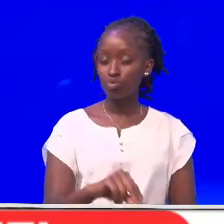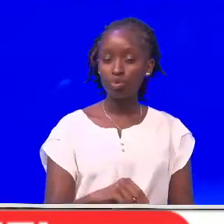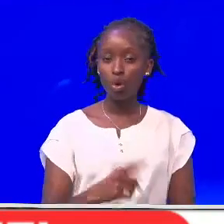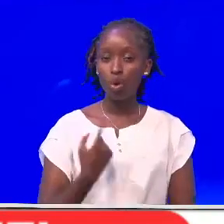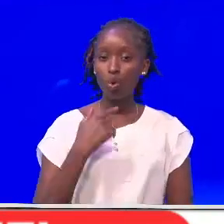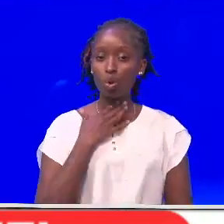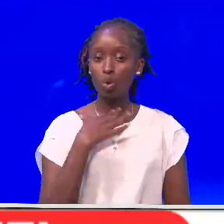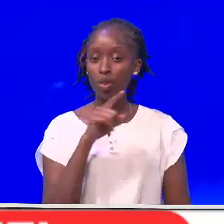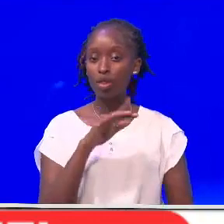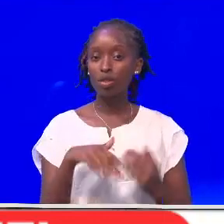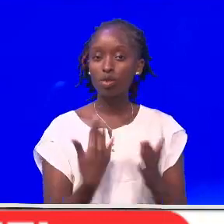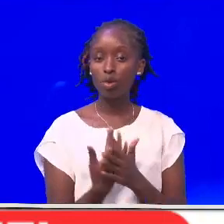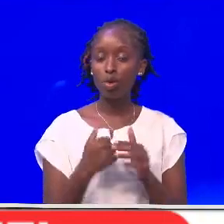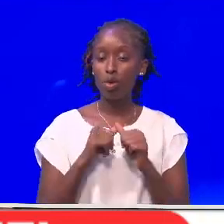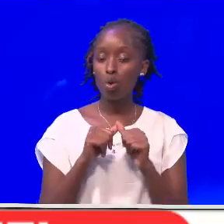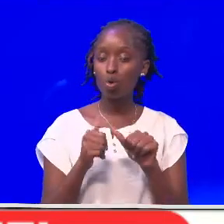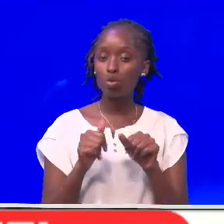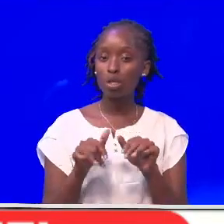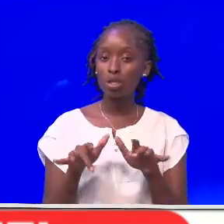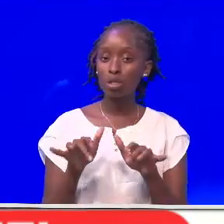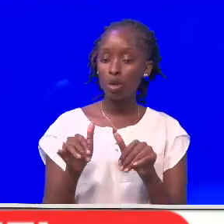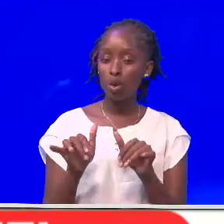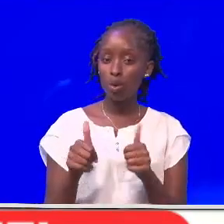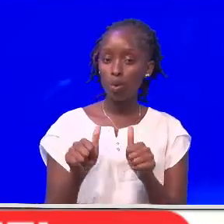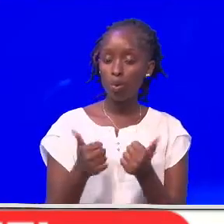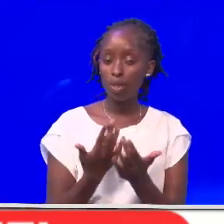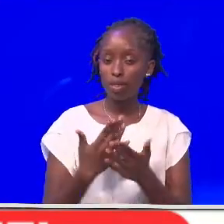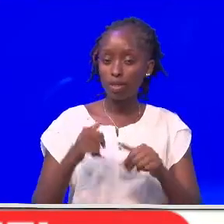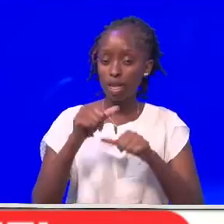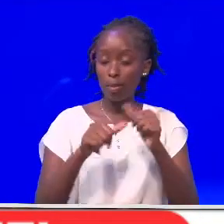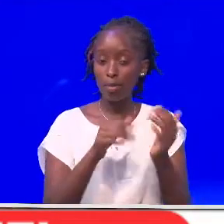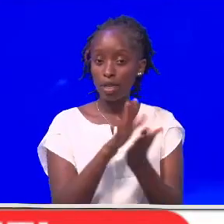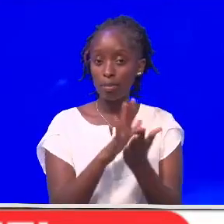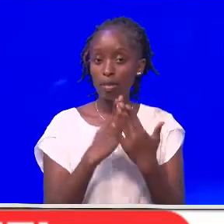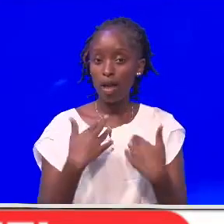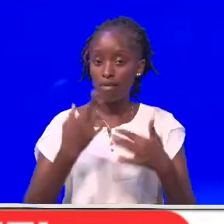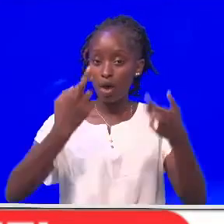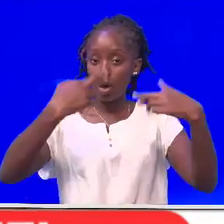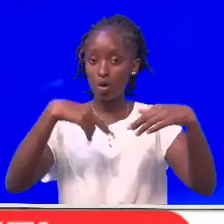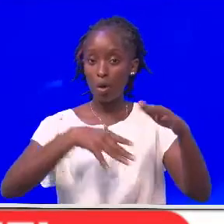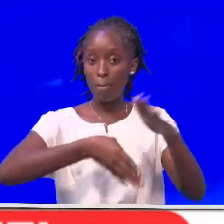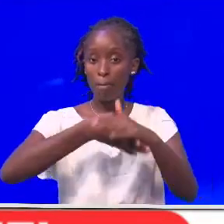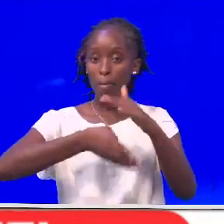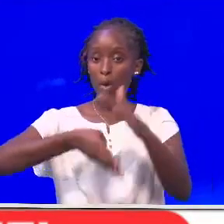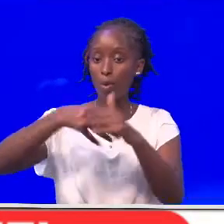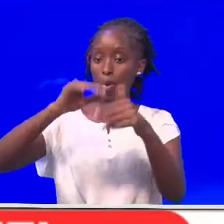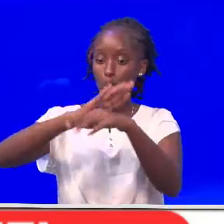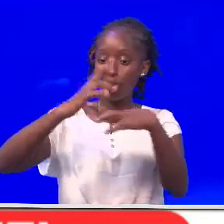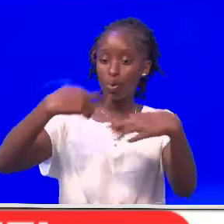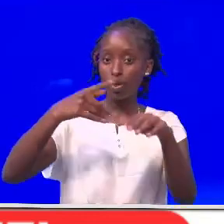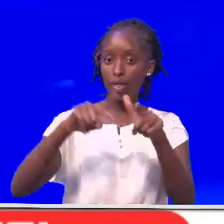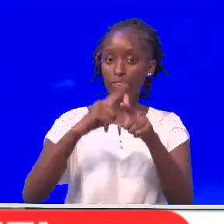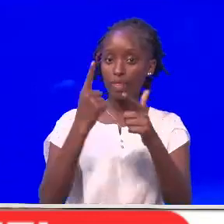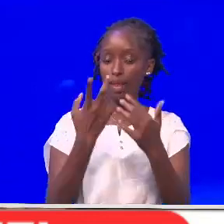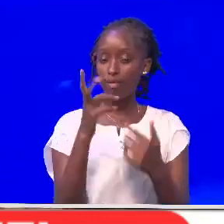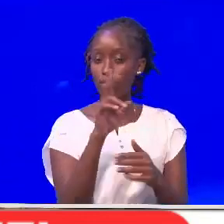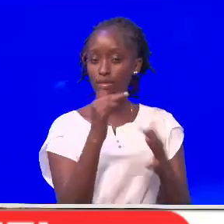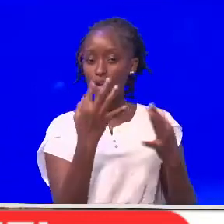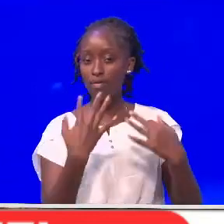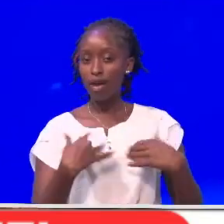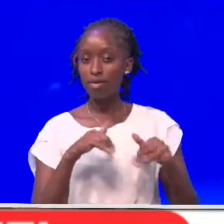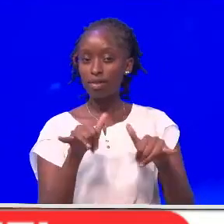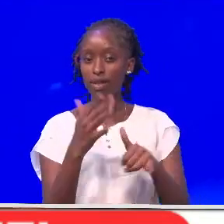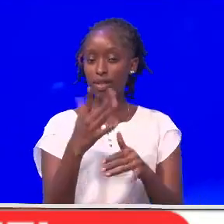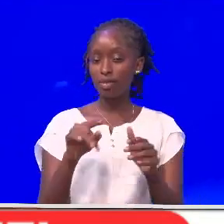with love. Mambo ya kuweka fake road blocks kwa barabara hapo na pataka wengine wawili ndio wanafanya wanaangalia mambo ya magari. What are